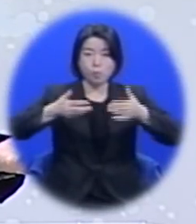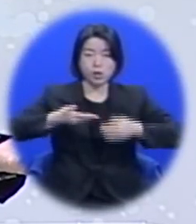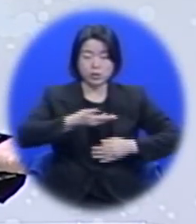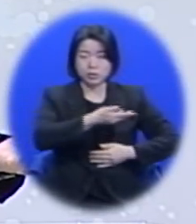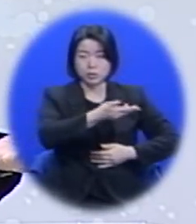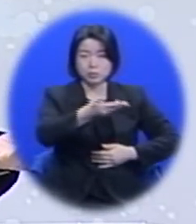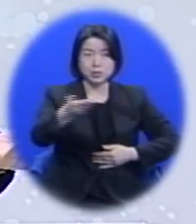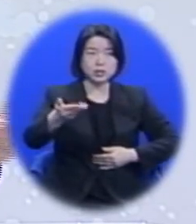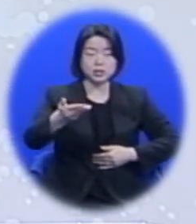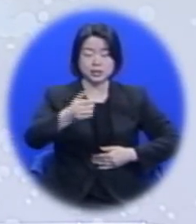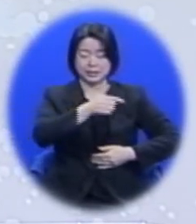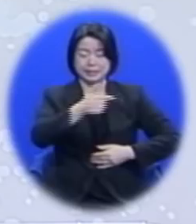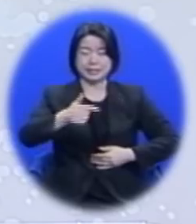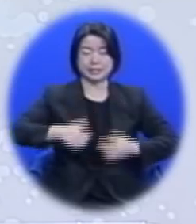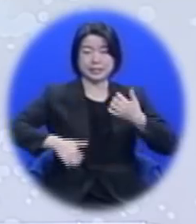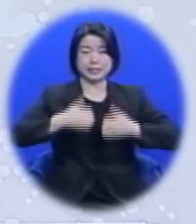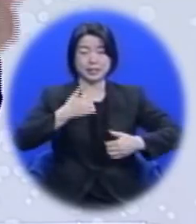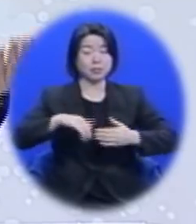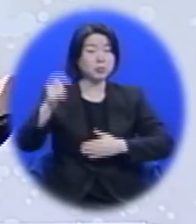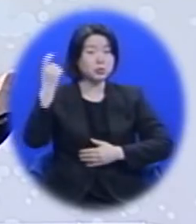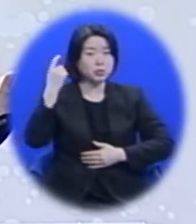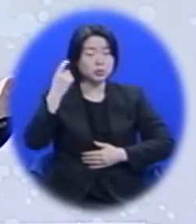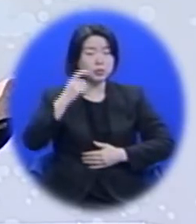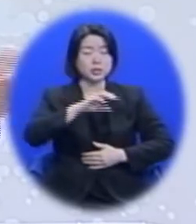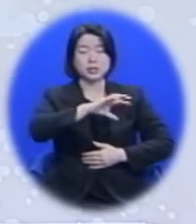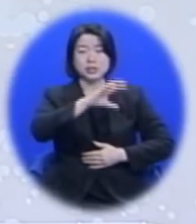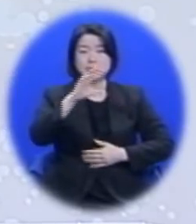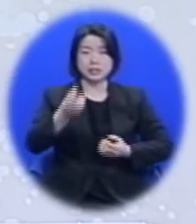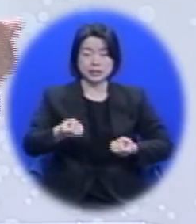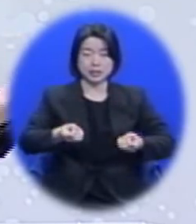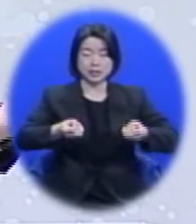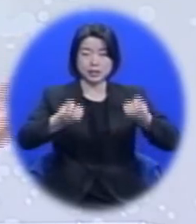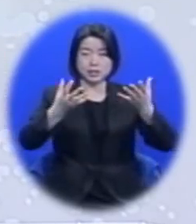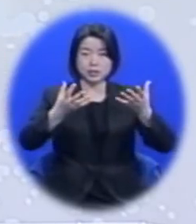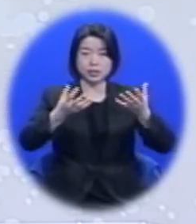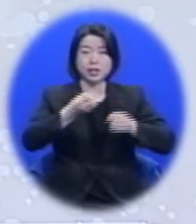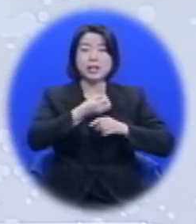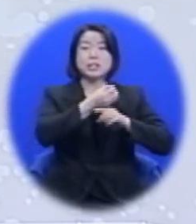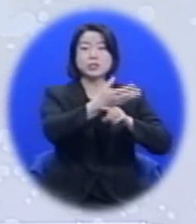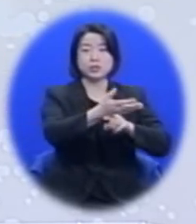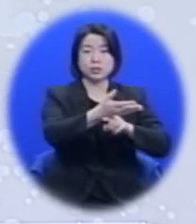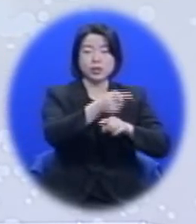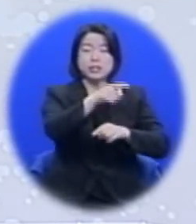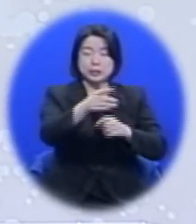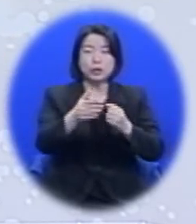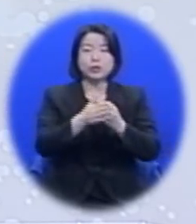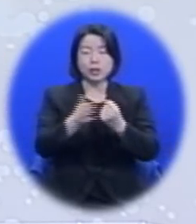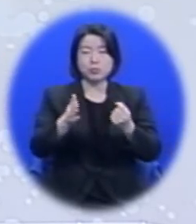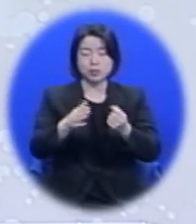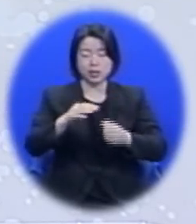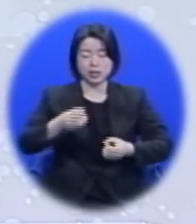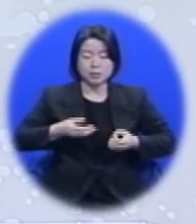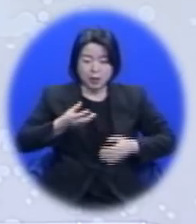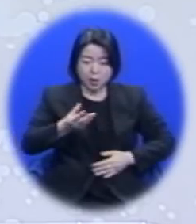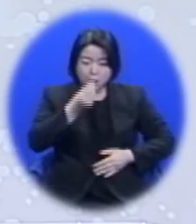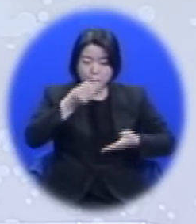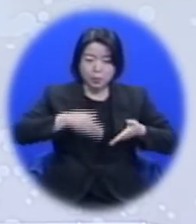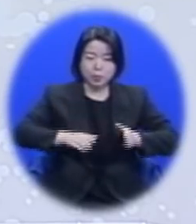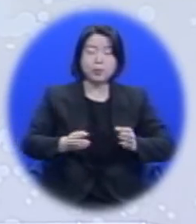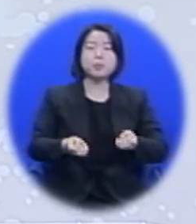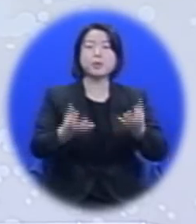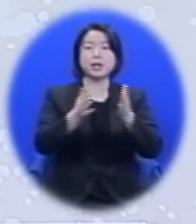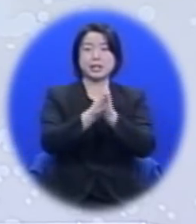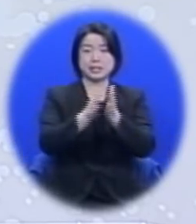좋은 소식을 성탄절에 전해 주었습니다. 그래서 성탄절이 시작이 된 거죠. 성탄절의